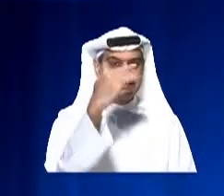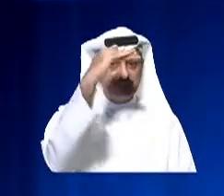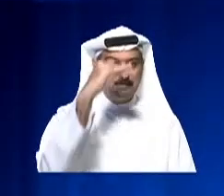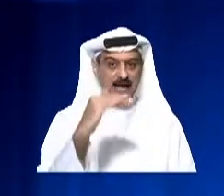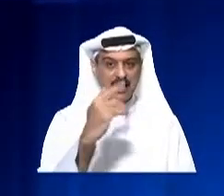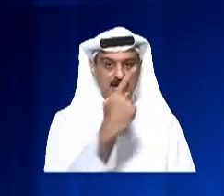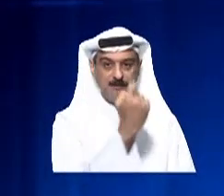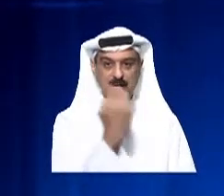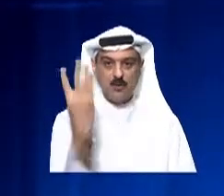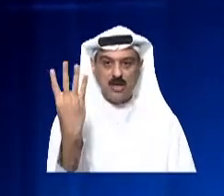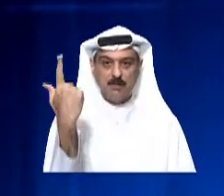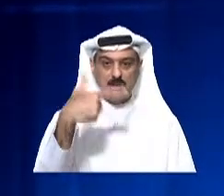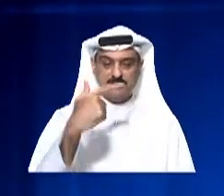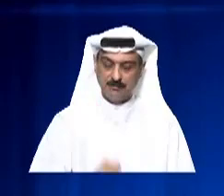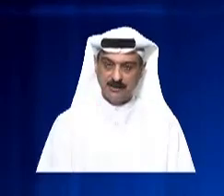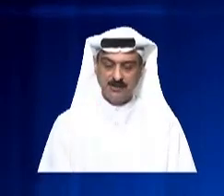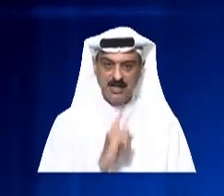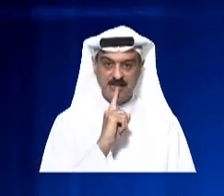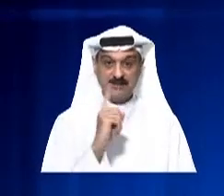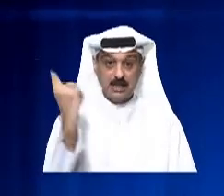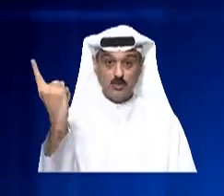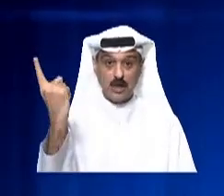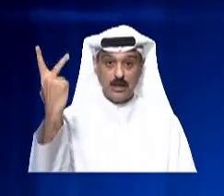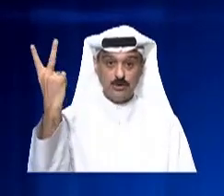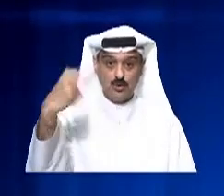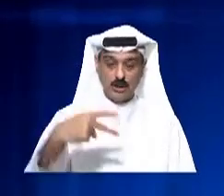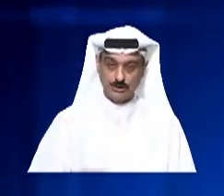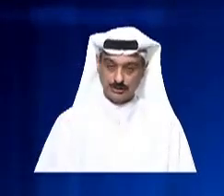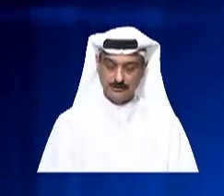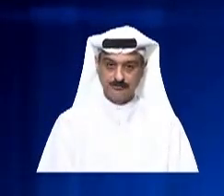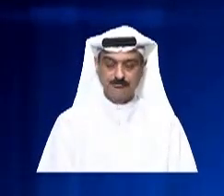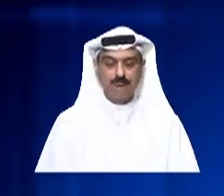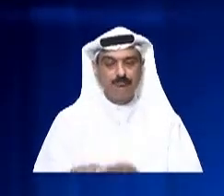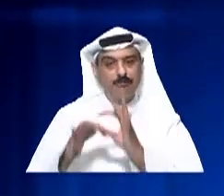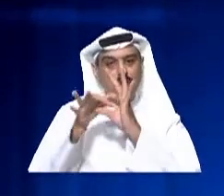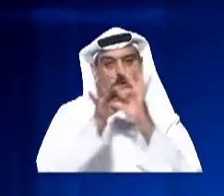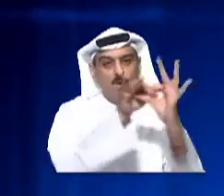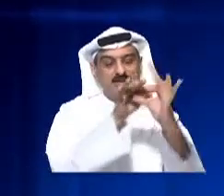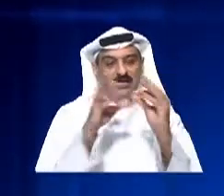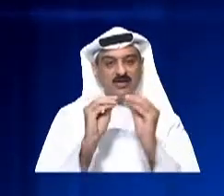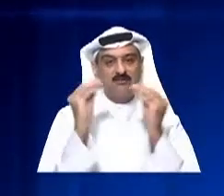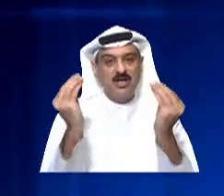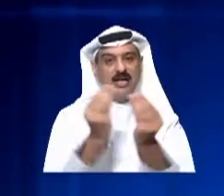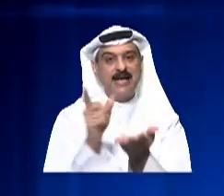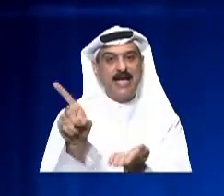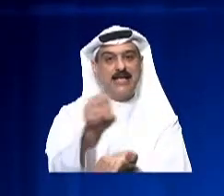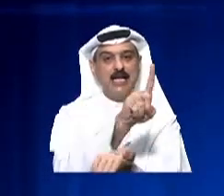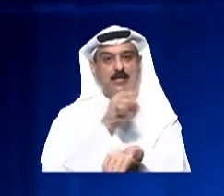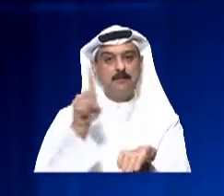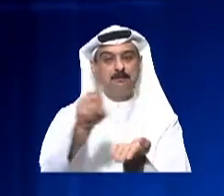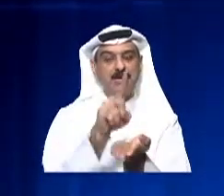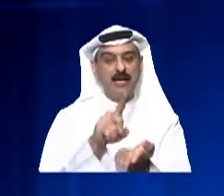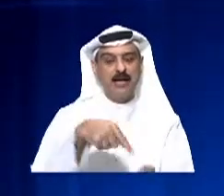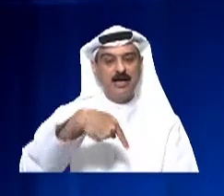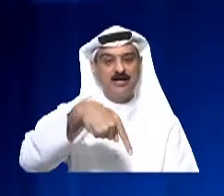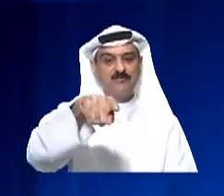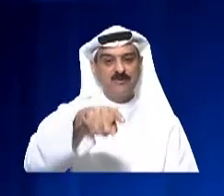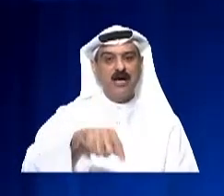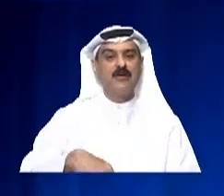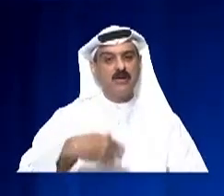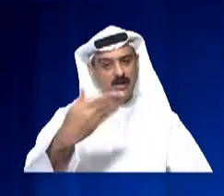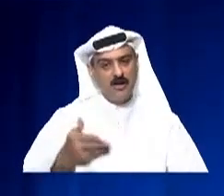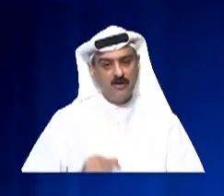7/174 لسنة 2021، والتنسيق مع الهيئة العامة للبيئة لاتخاذ الخطوات اللازمة نحو